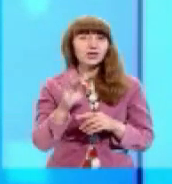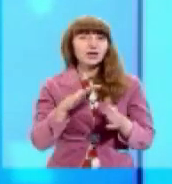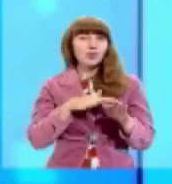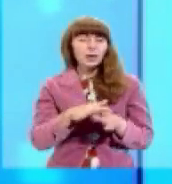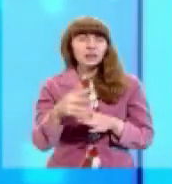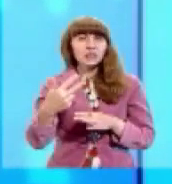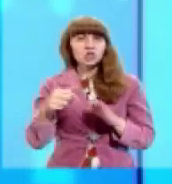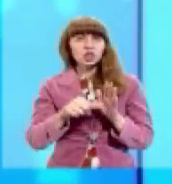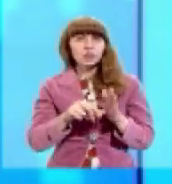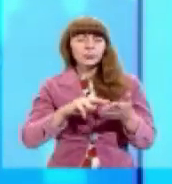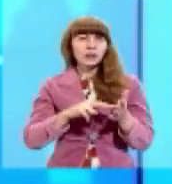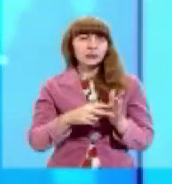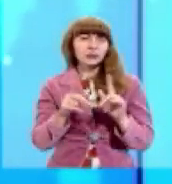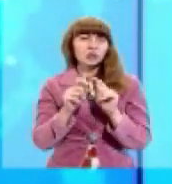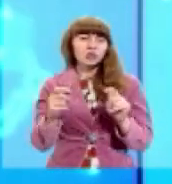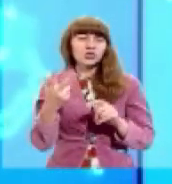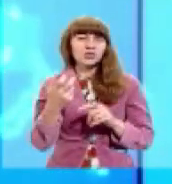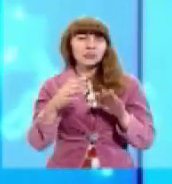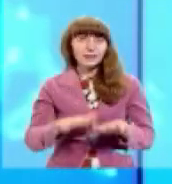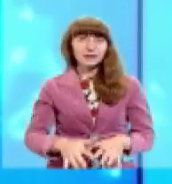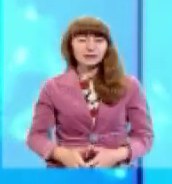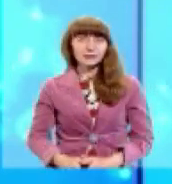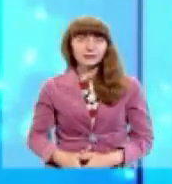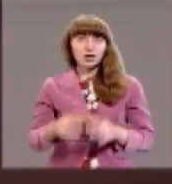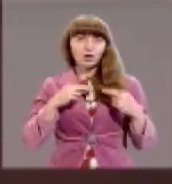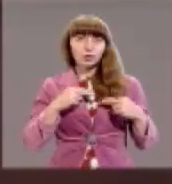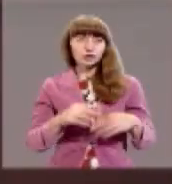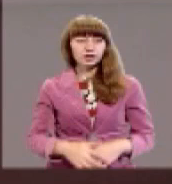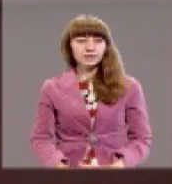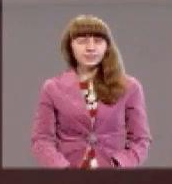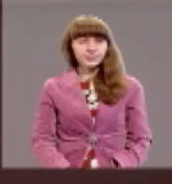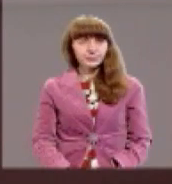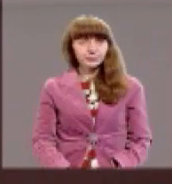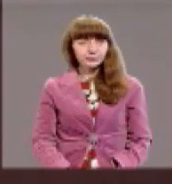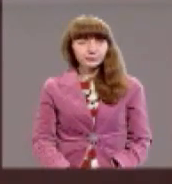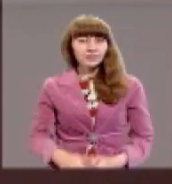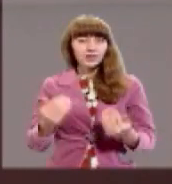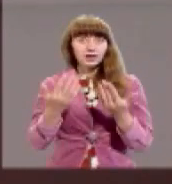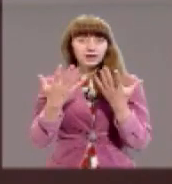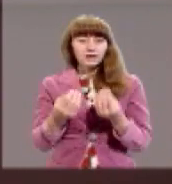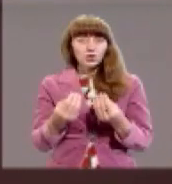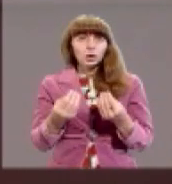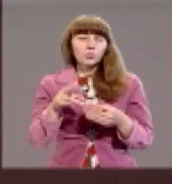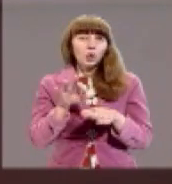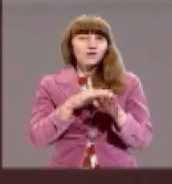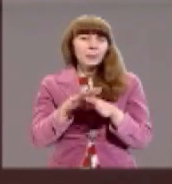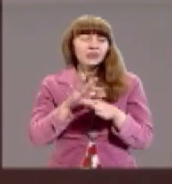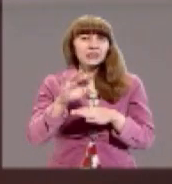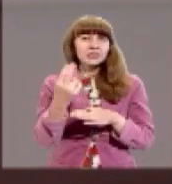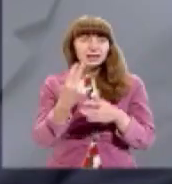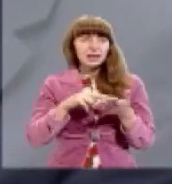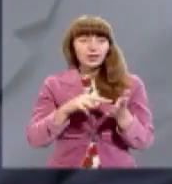реализуют 36 проектов создания более 300 мест подробности на сегодняшний день в рамках реализации